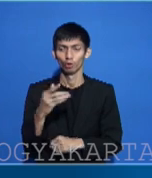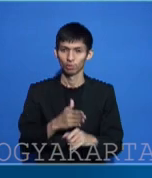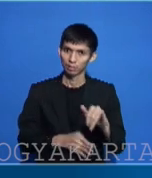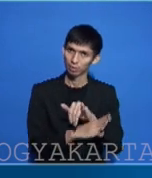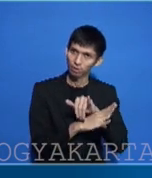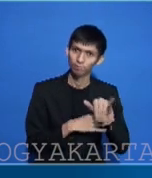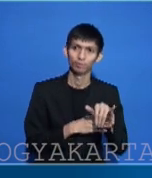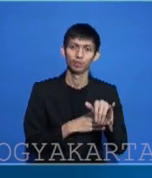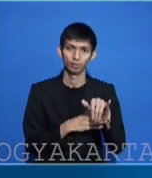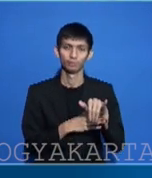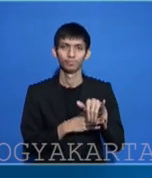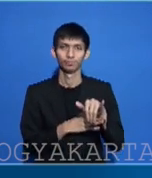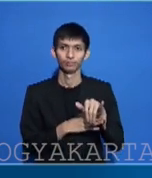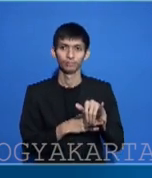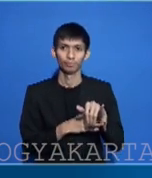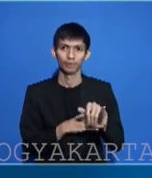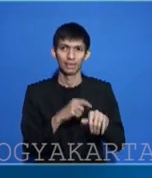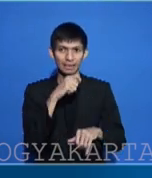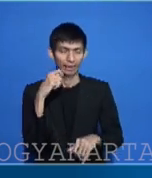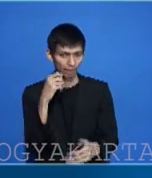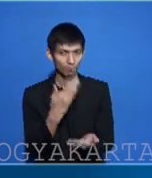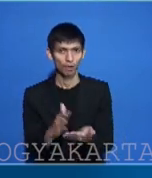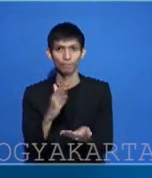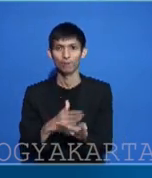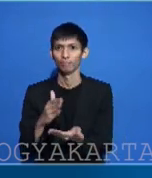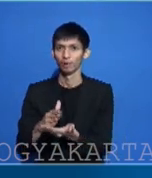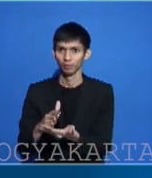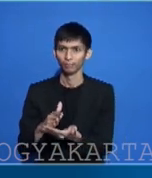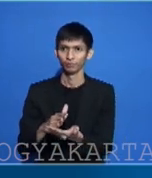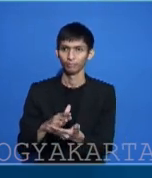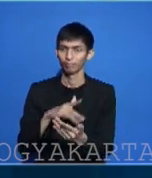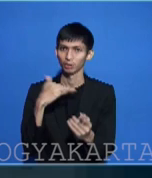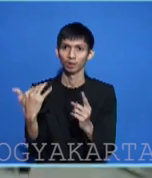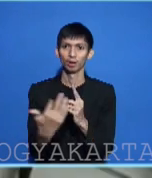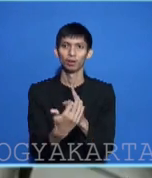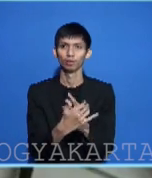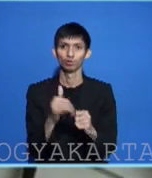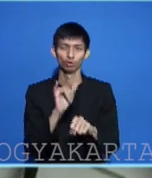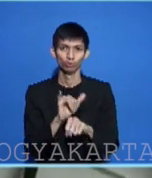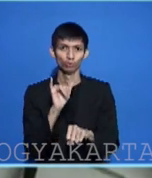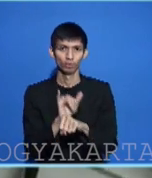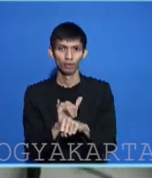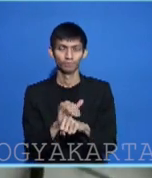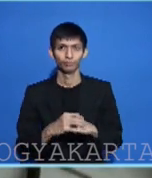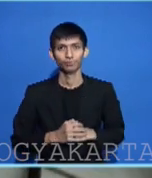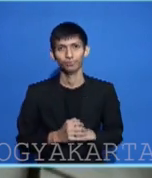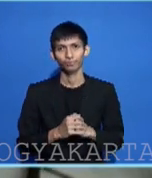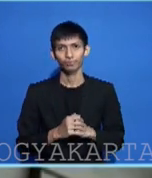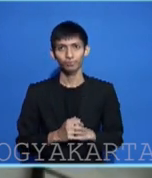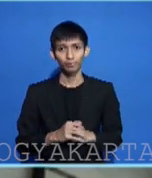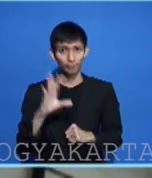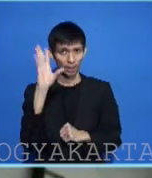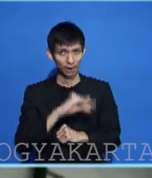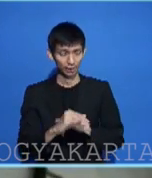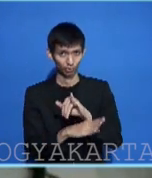kurban dan berbagi daging kurban kepada seluruh masyarakat di Kota Yogyakarta. Hari Raya Idul Adha